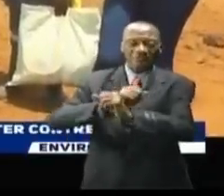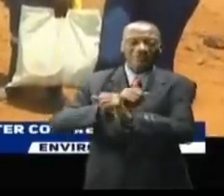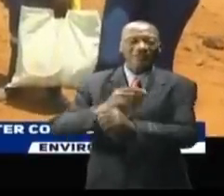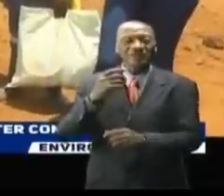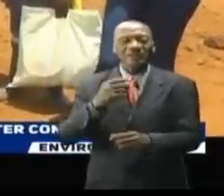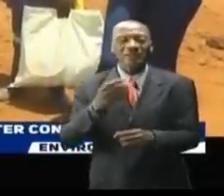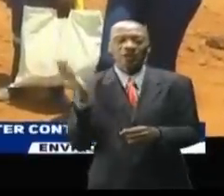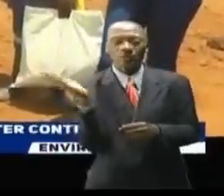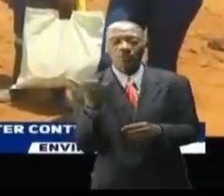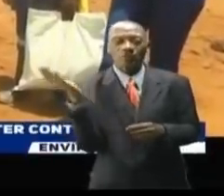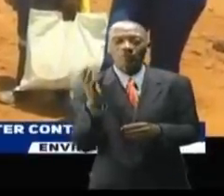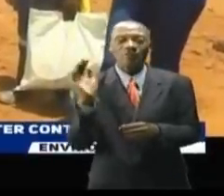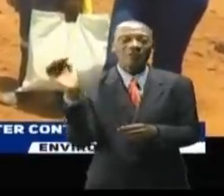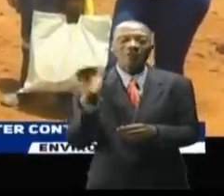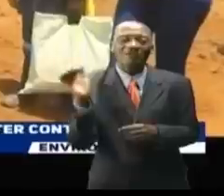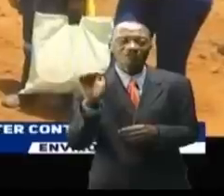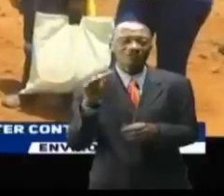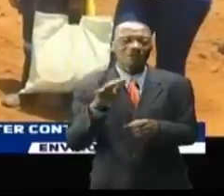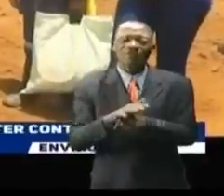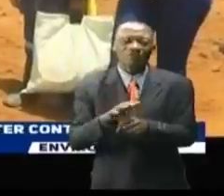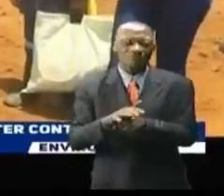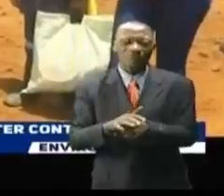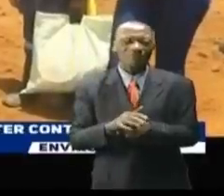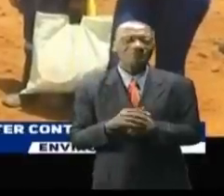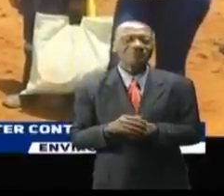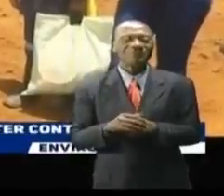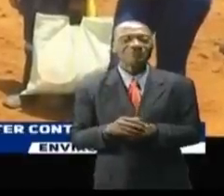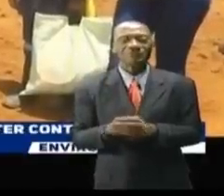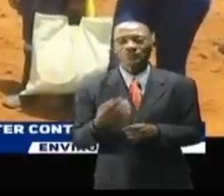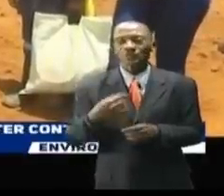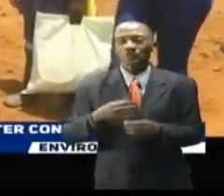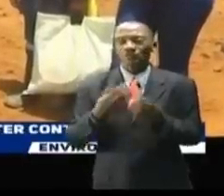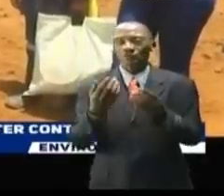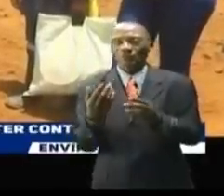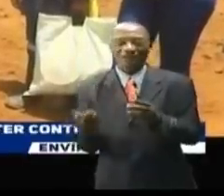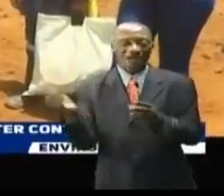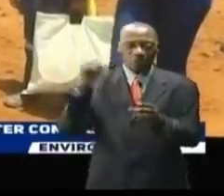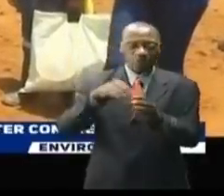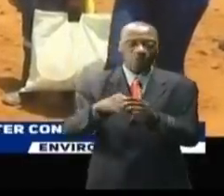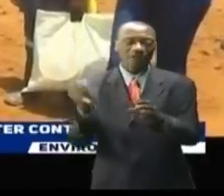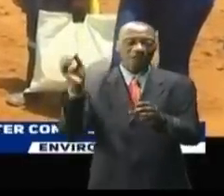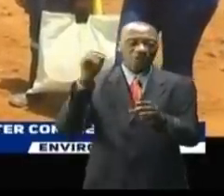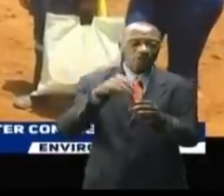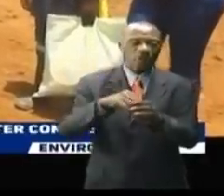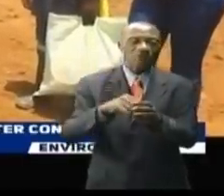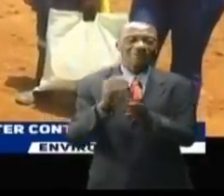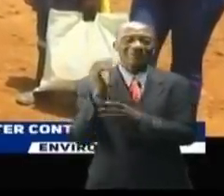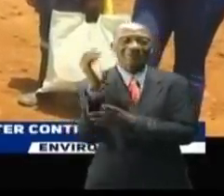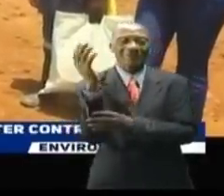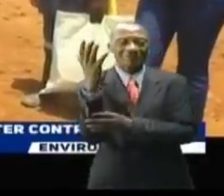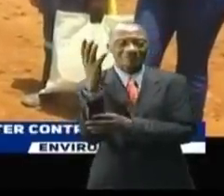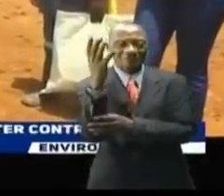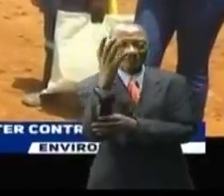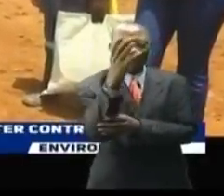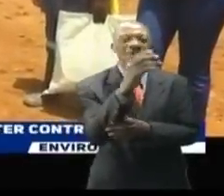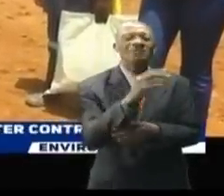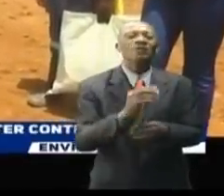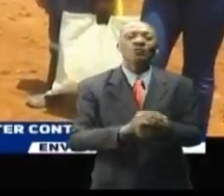sont lourdement ouvertes, que nous aimerions vraiment qu'ils nous tendent la main pour que nous